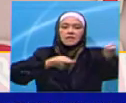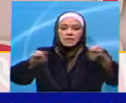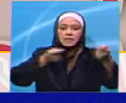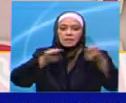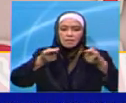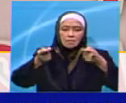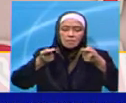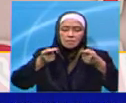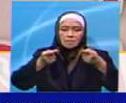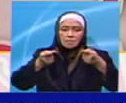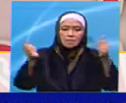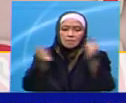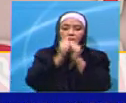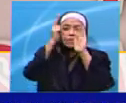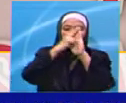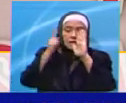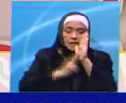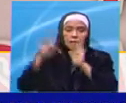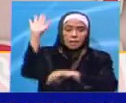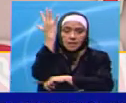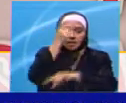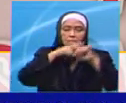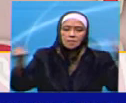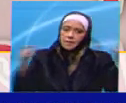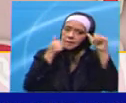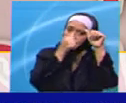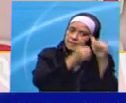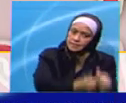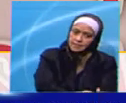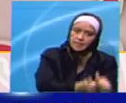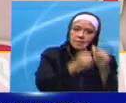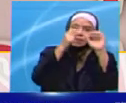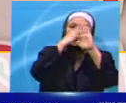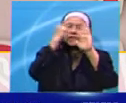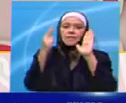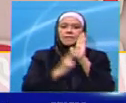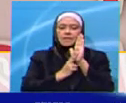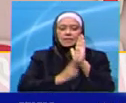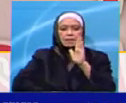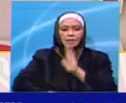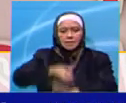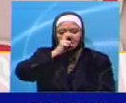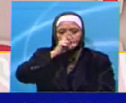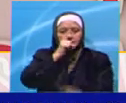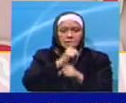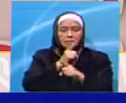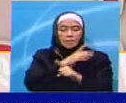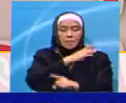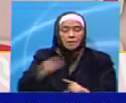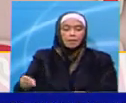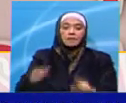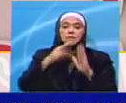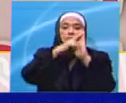rimba tetapi atas the rule of law. Dan the rule of law lah satu yang sangat